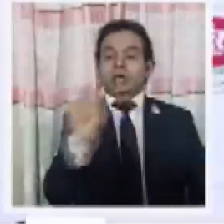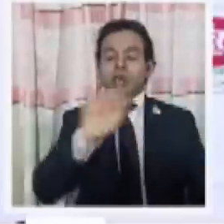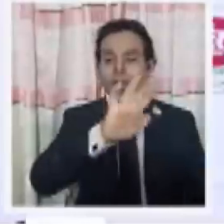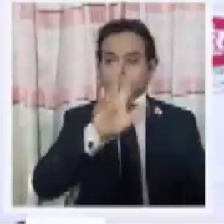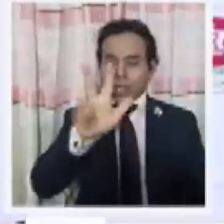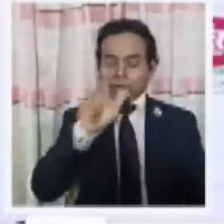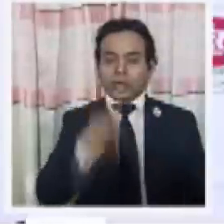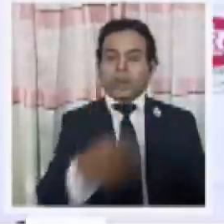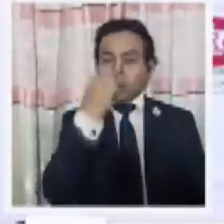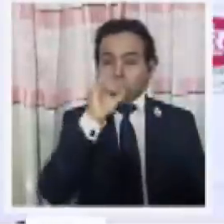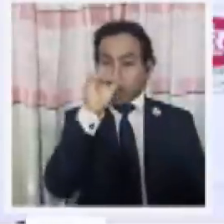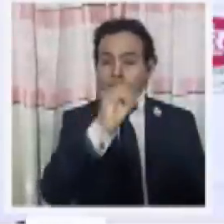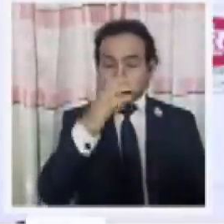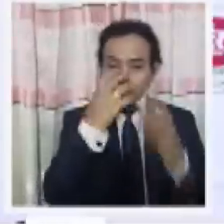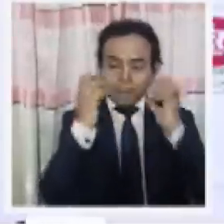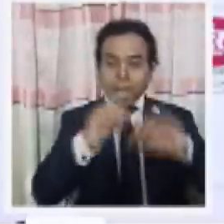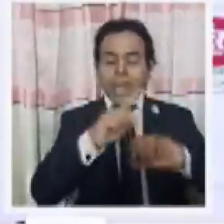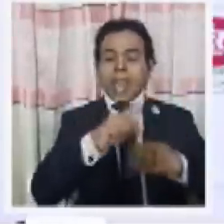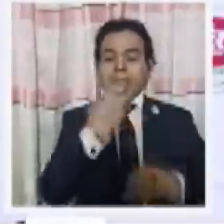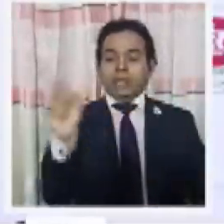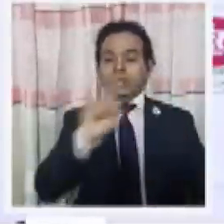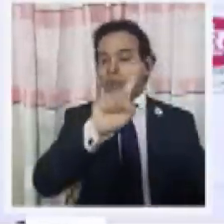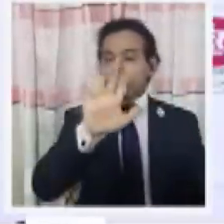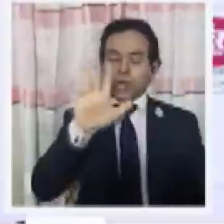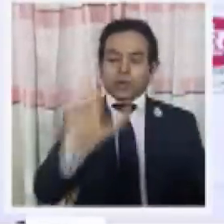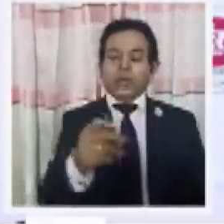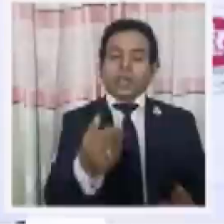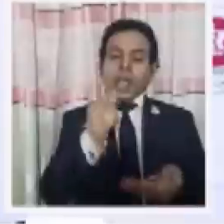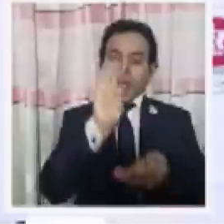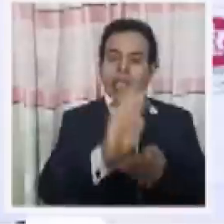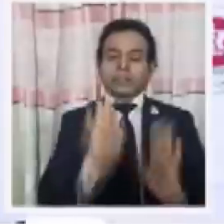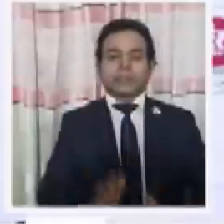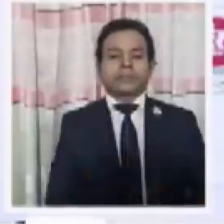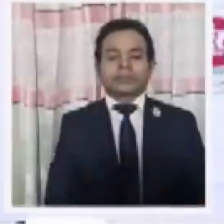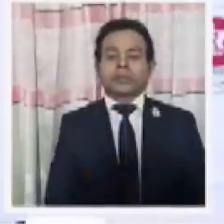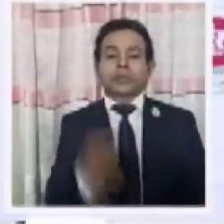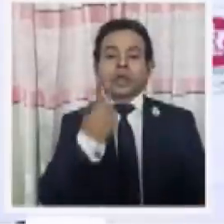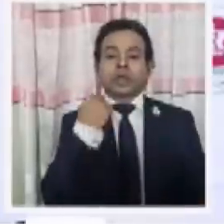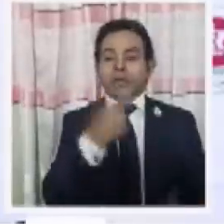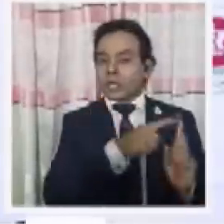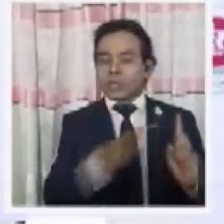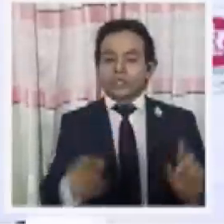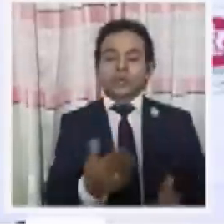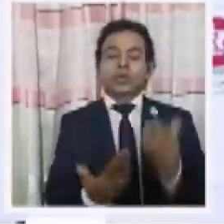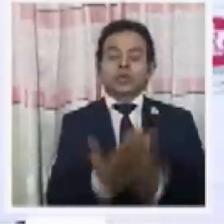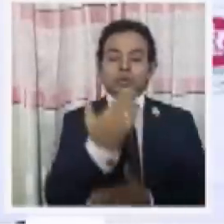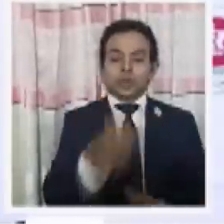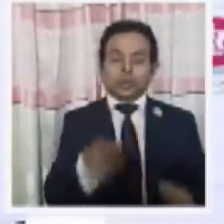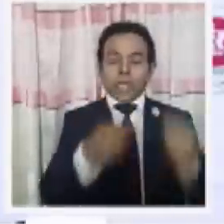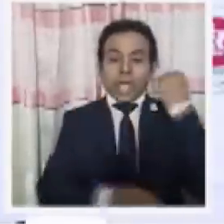অক্সিজেন সিলিন্ডারের সংখ্যা 11,275টি, হাই ফ্লো ন্যাজাল ক্যানুলার সংখ্যা 158টি এবং অক্সিজেন কনসেন্ট্রেশনের